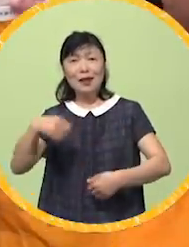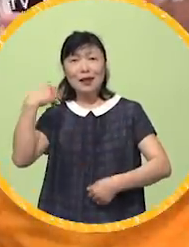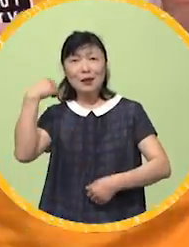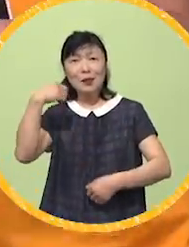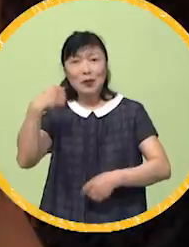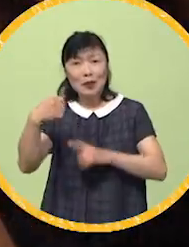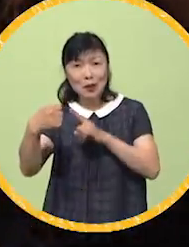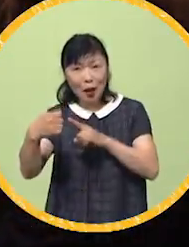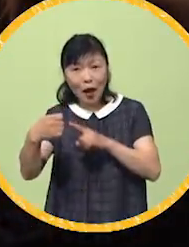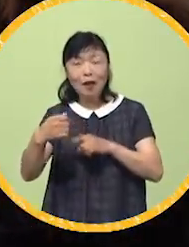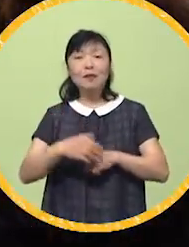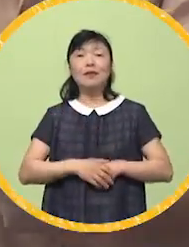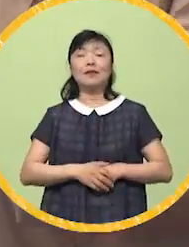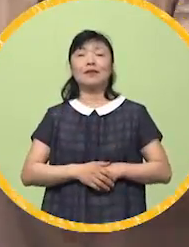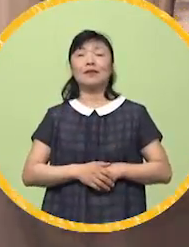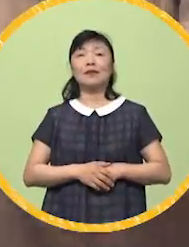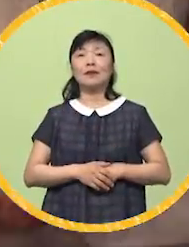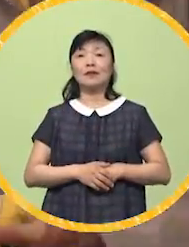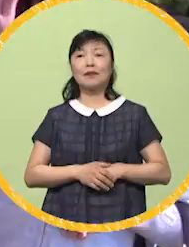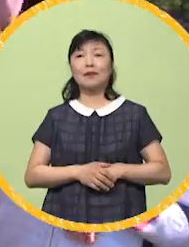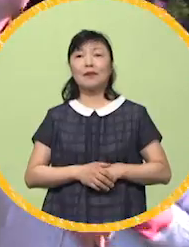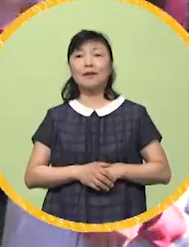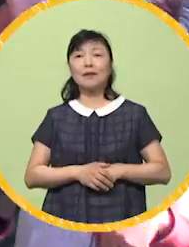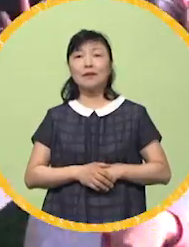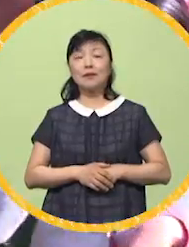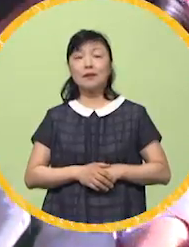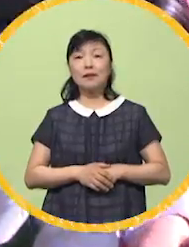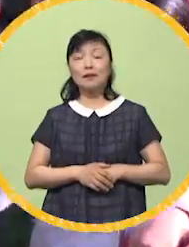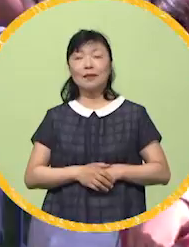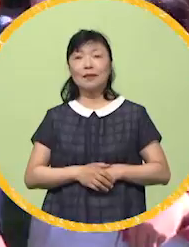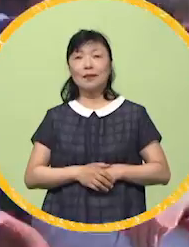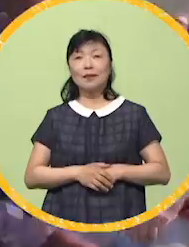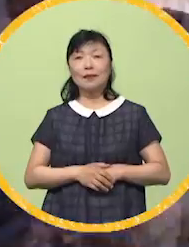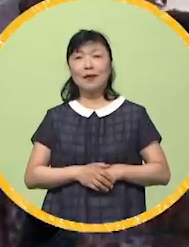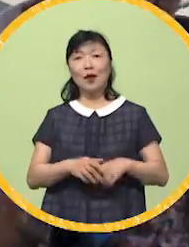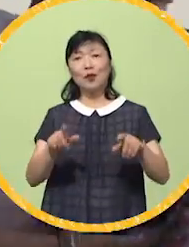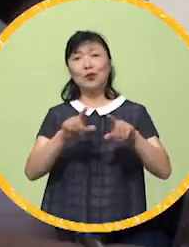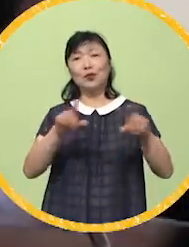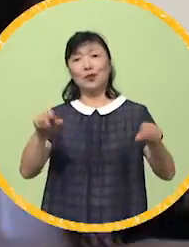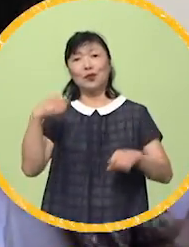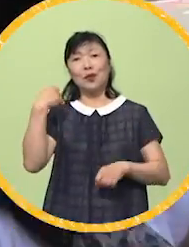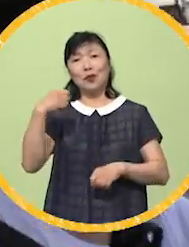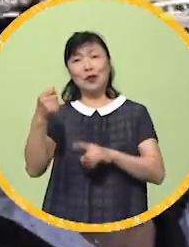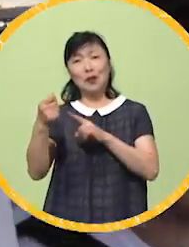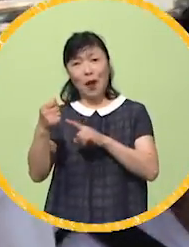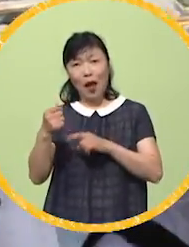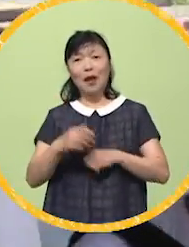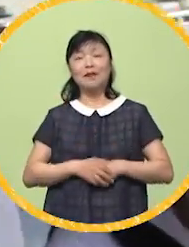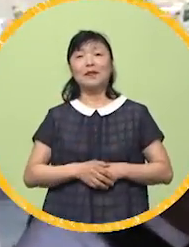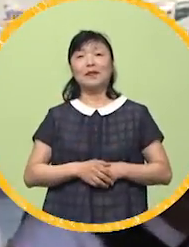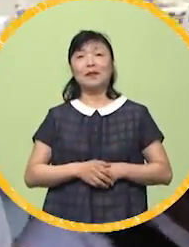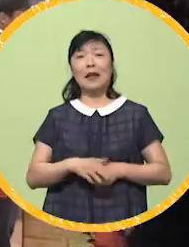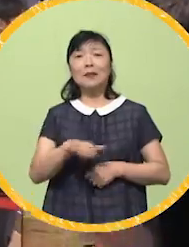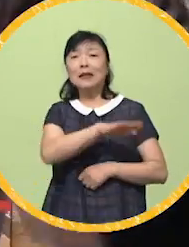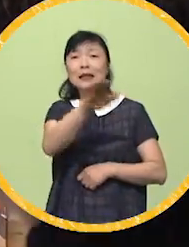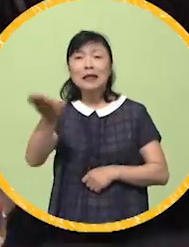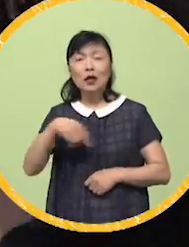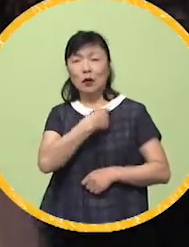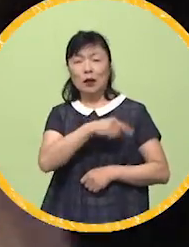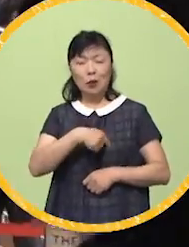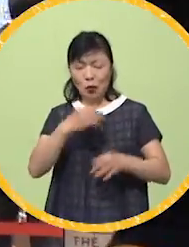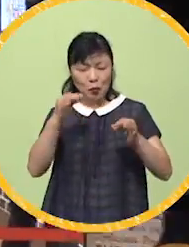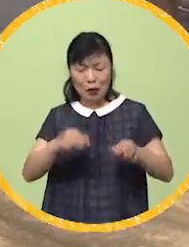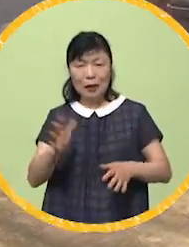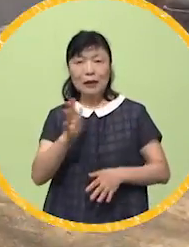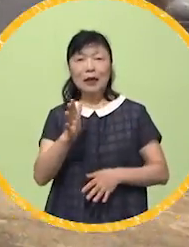交換してゲームソフトまでたどり着きましたが、ここに来て普通のうちわに。みんなの思いを無駄にしない